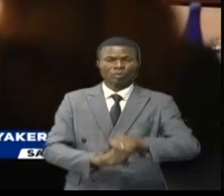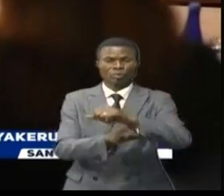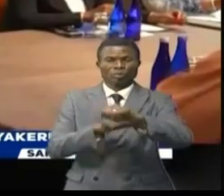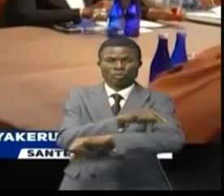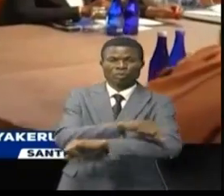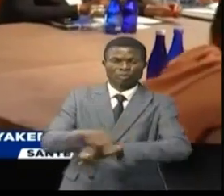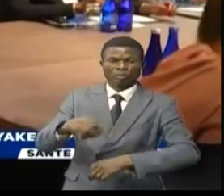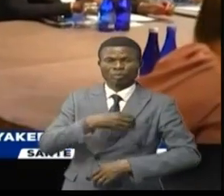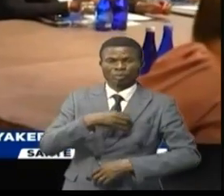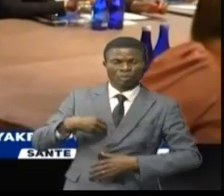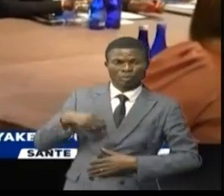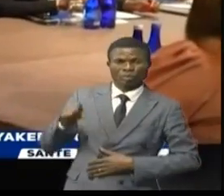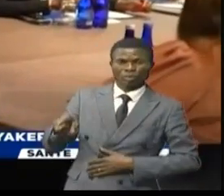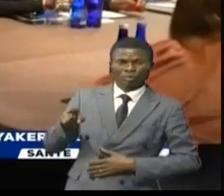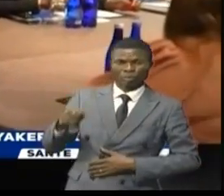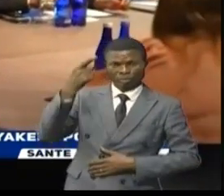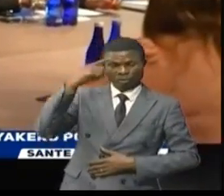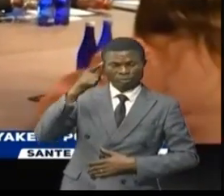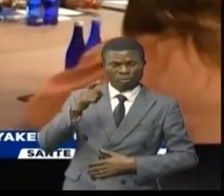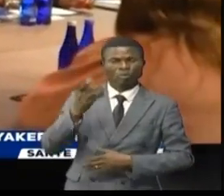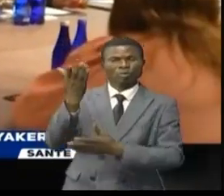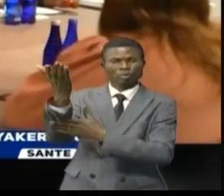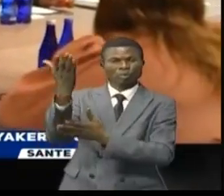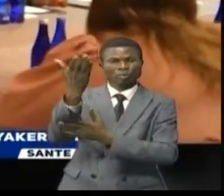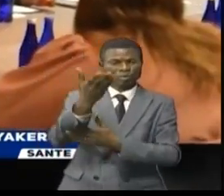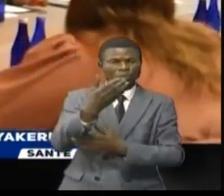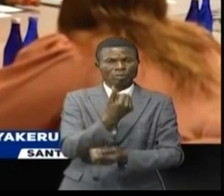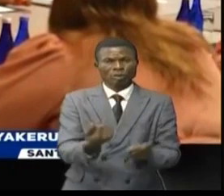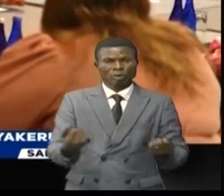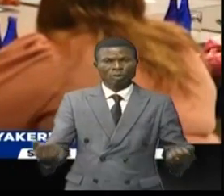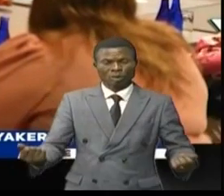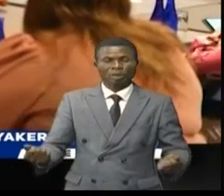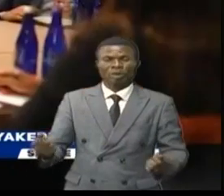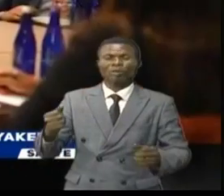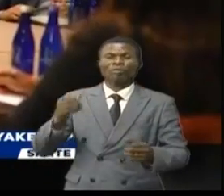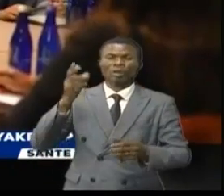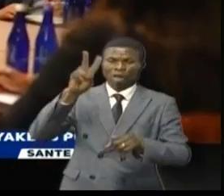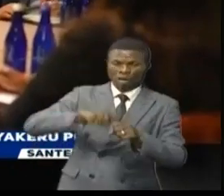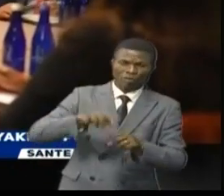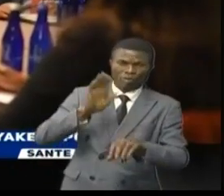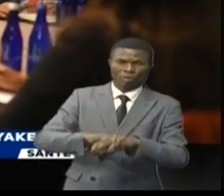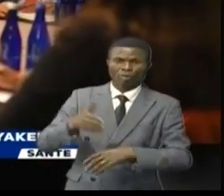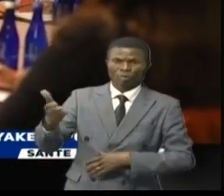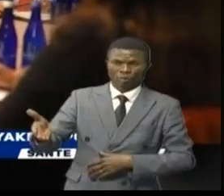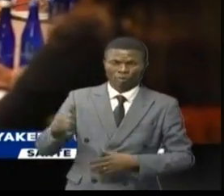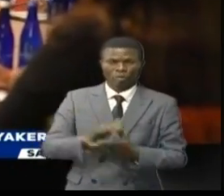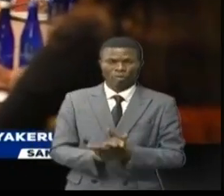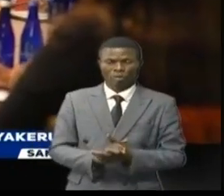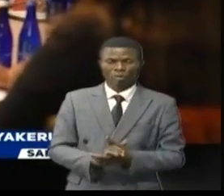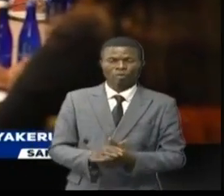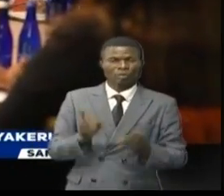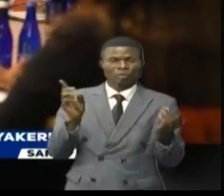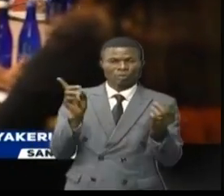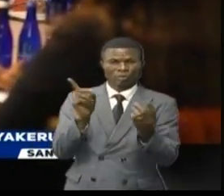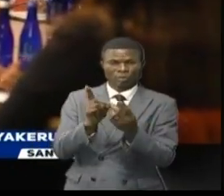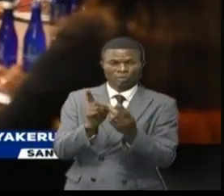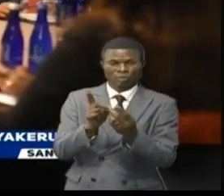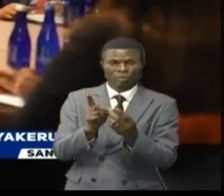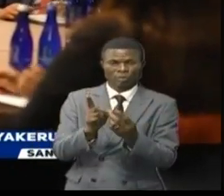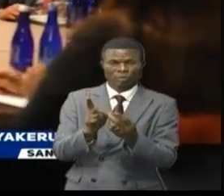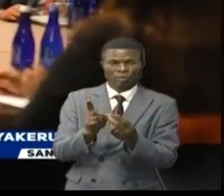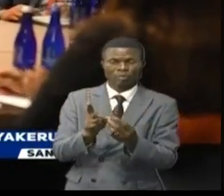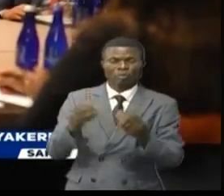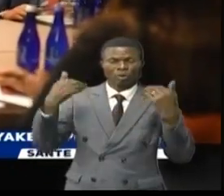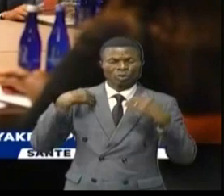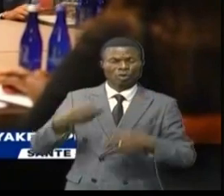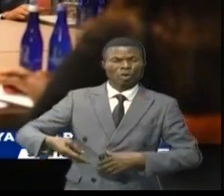de Madame Patem dans le plaidoyer en faveur des enfants issus de viols. Nous avons eu une rencontre conjointe avec le CEO de Global